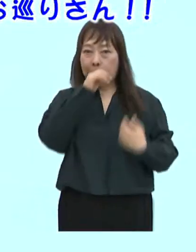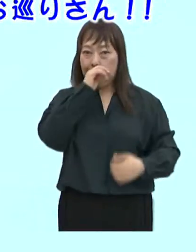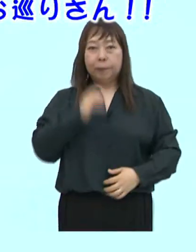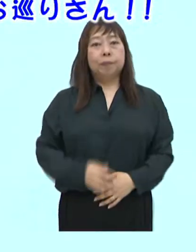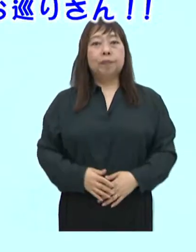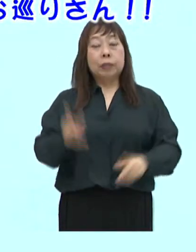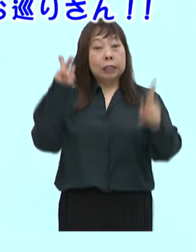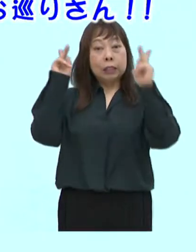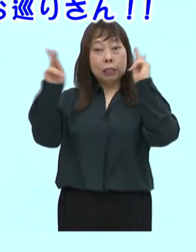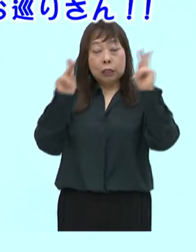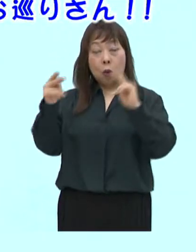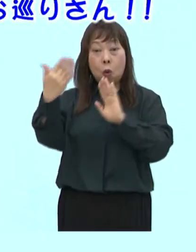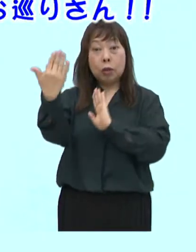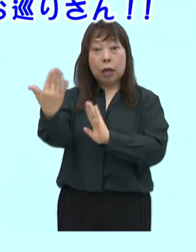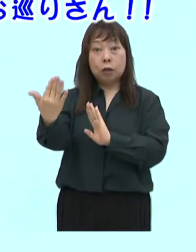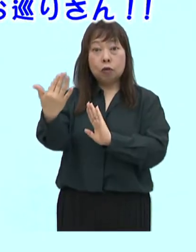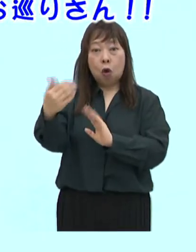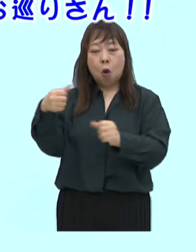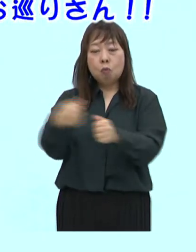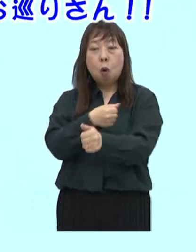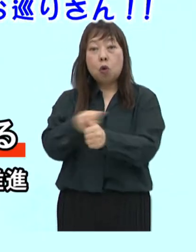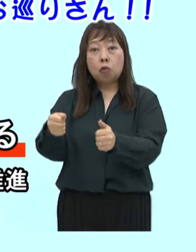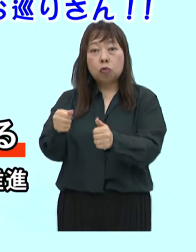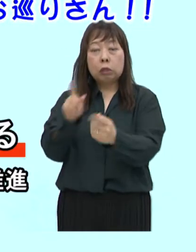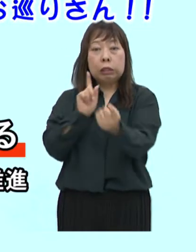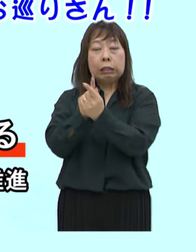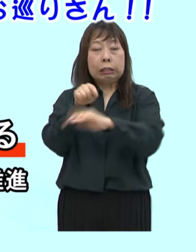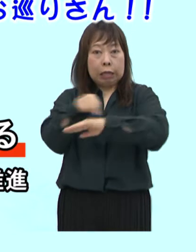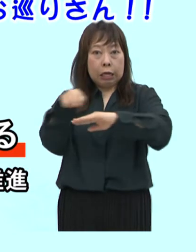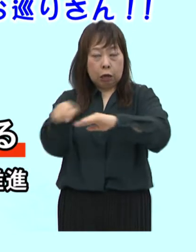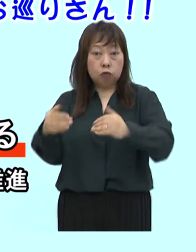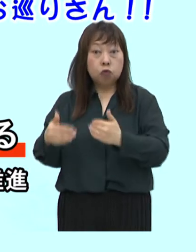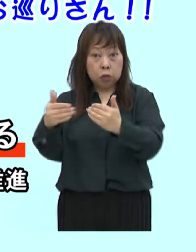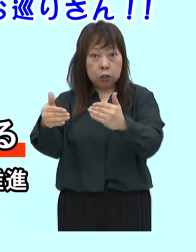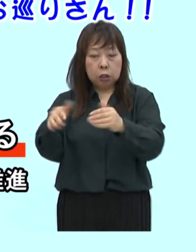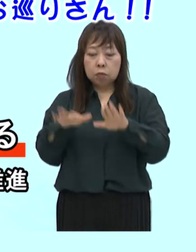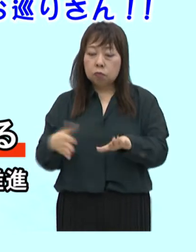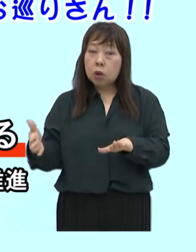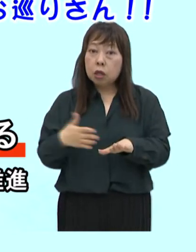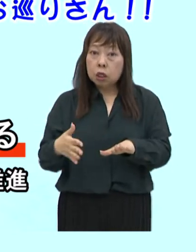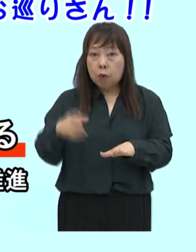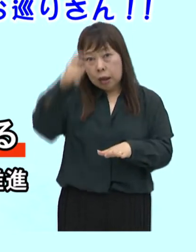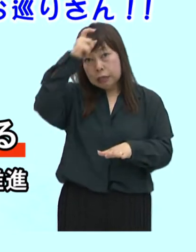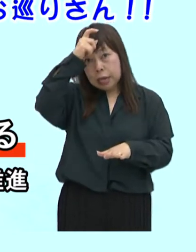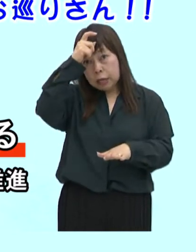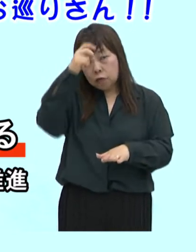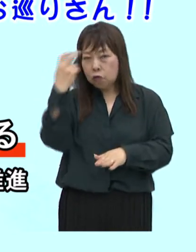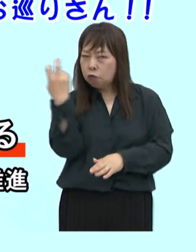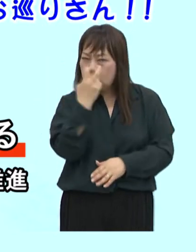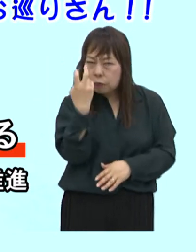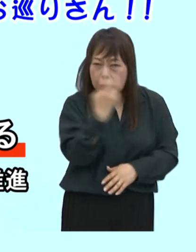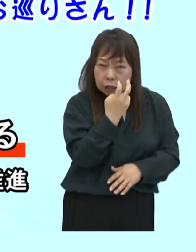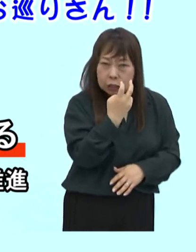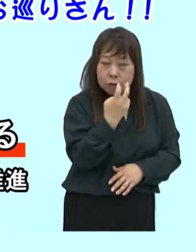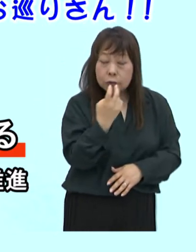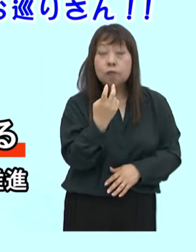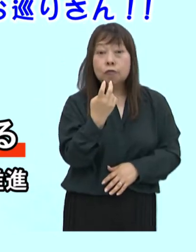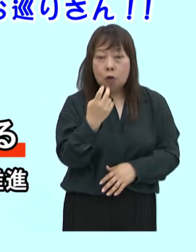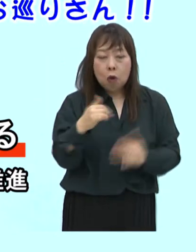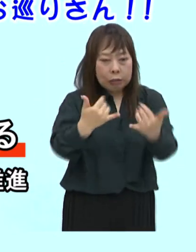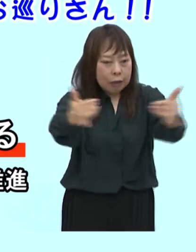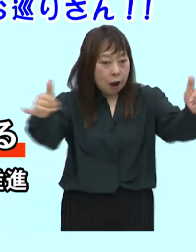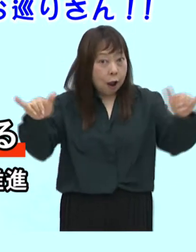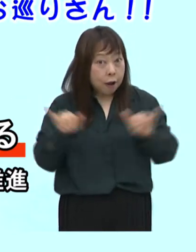企業対象暴力対策の推進、近年は警察の取り締まり強化と社会全体